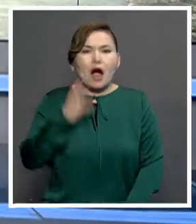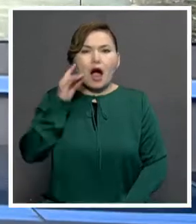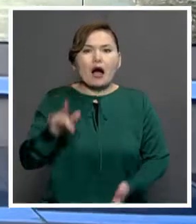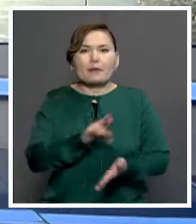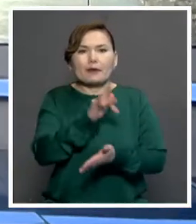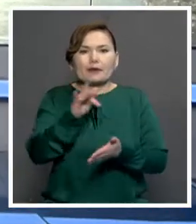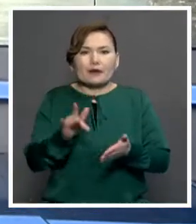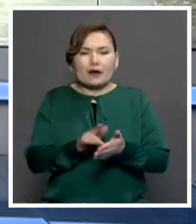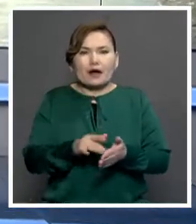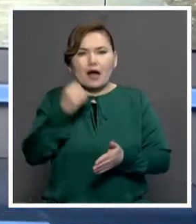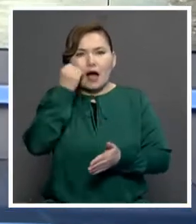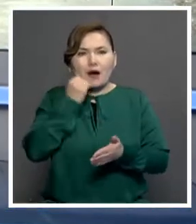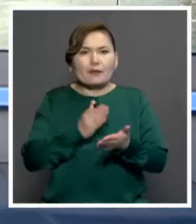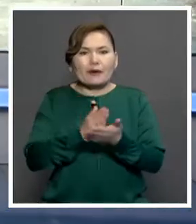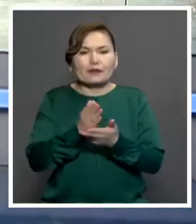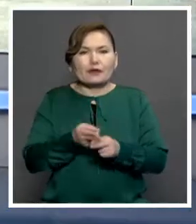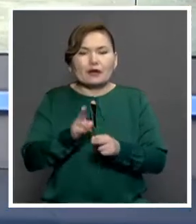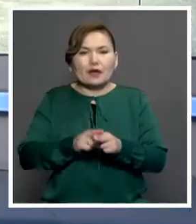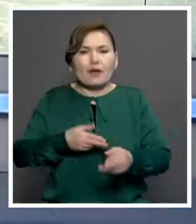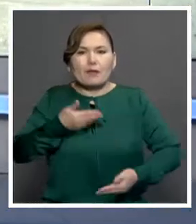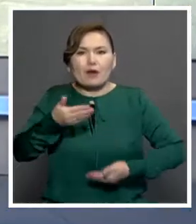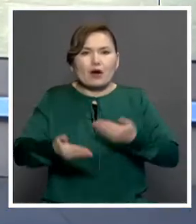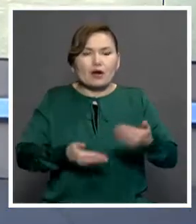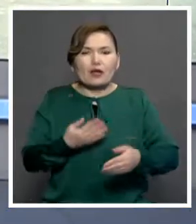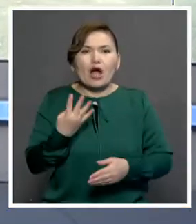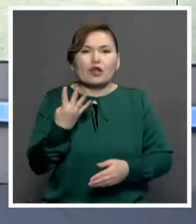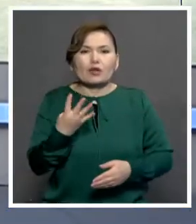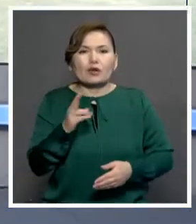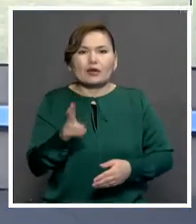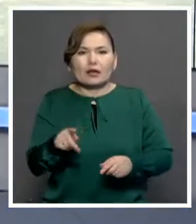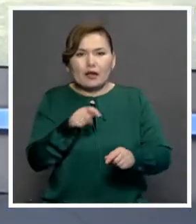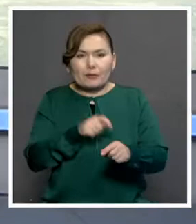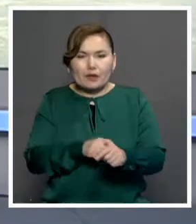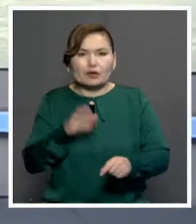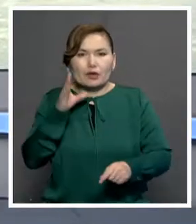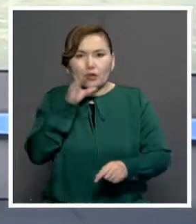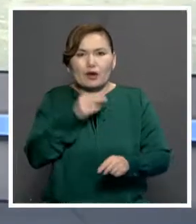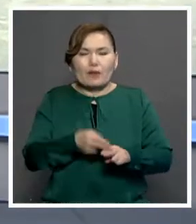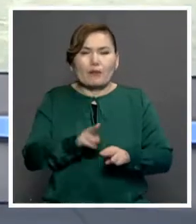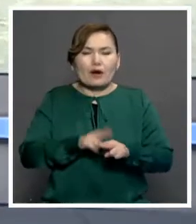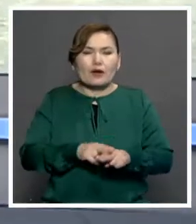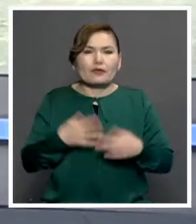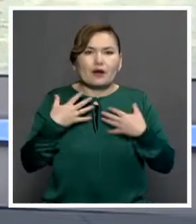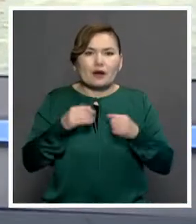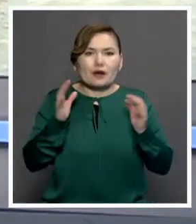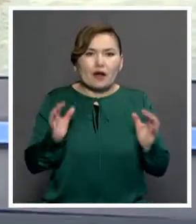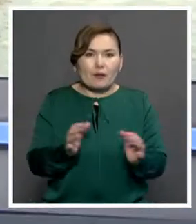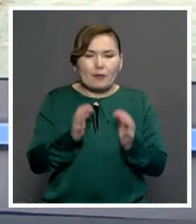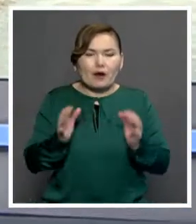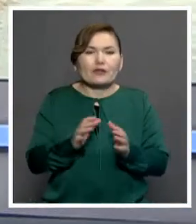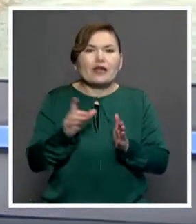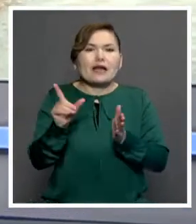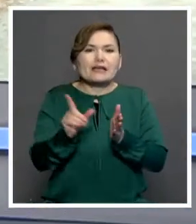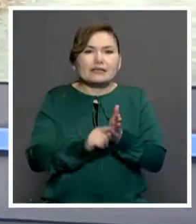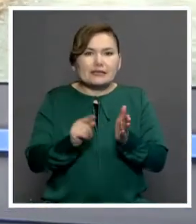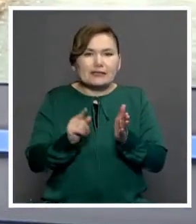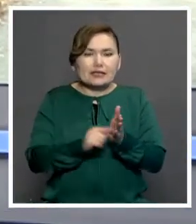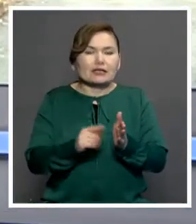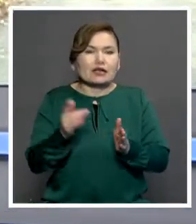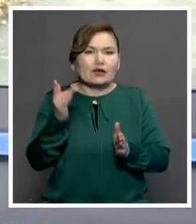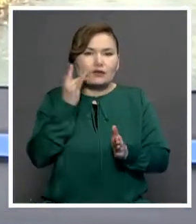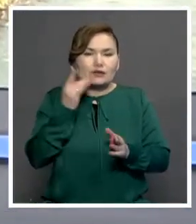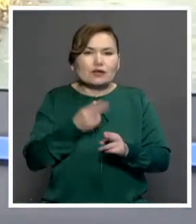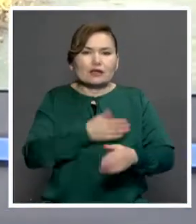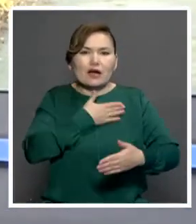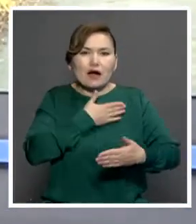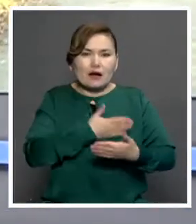Алматылық бір топ ардагер скандинавиялық жаяу жүруден 4 шақырымды бағындырды. Салауатты өмір салтын ұстанған зейнеткерлер бұл шара тәуелсіздіктің 30